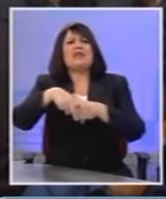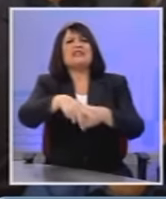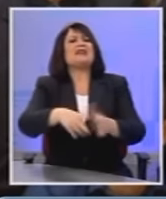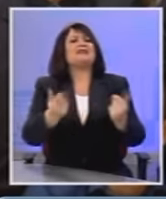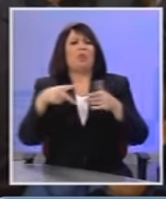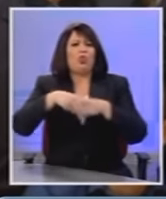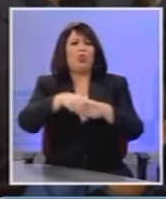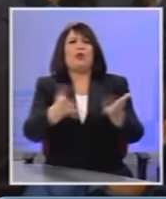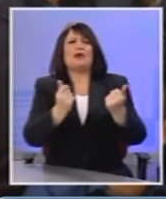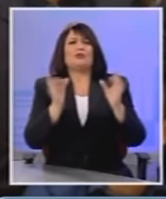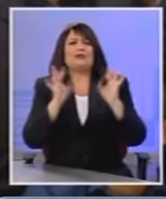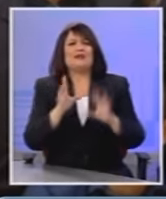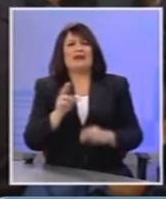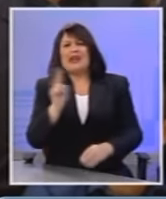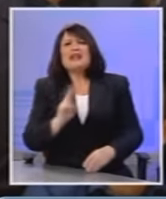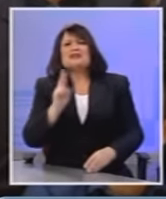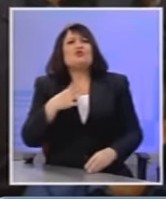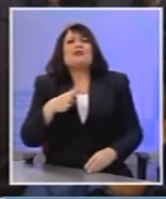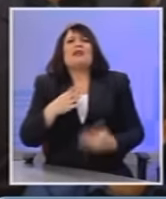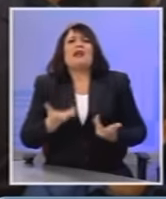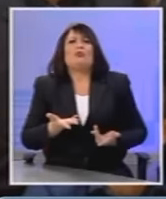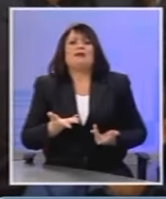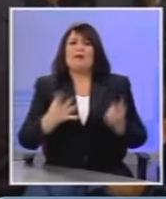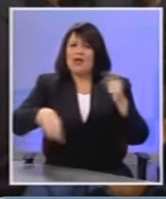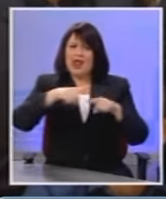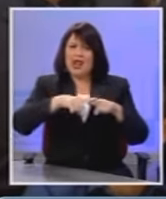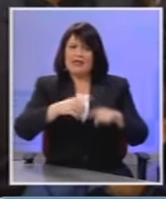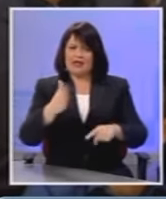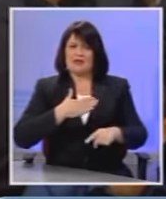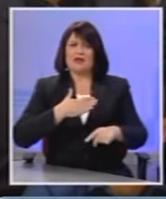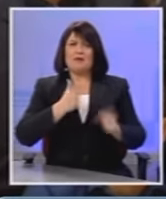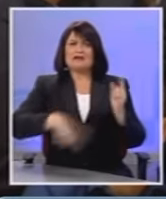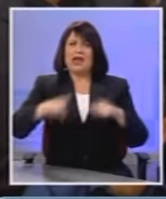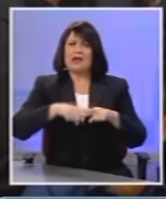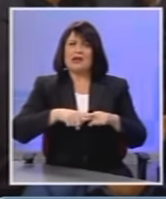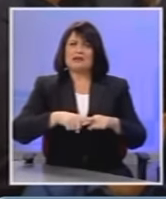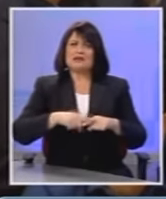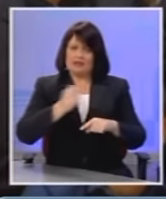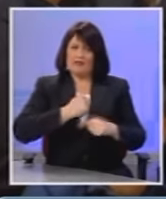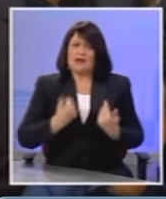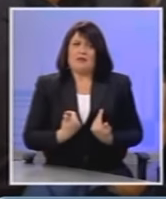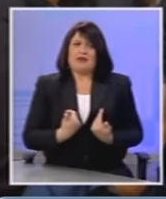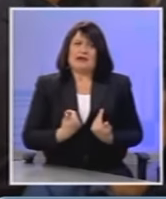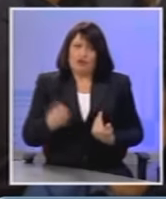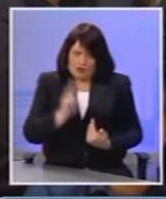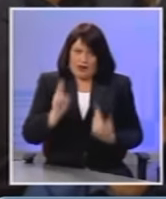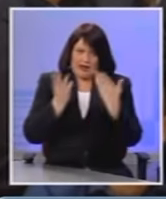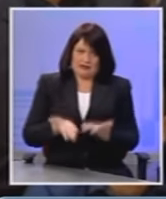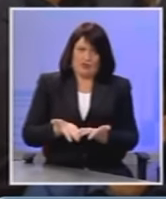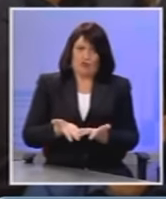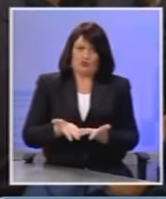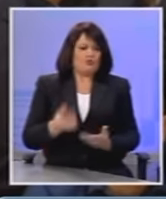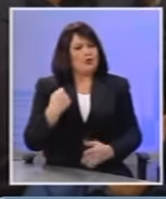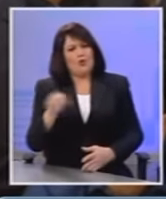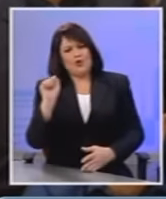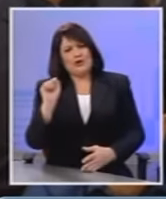δούλους. Είναι ρατσισμός το να θέλουμε η Ελλάδα να ανήκει στους Έλληνες? Όχι βέβαια. Και